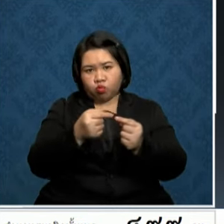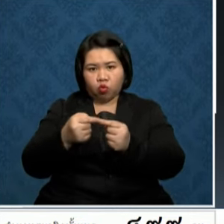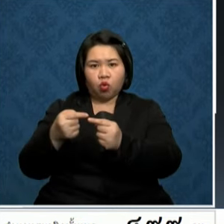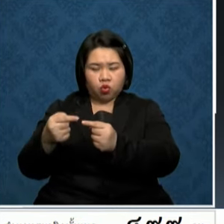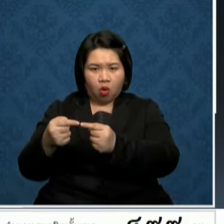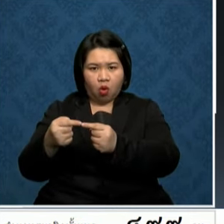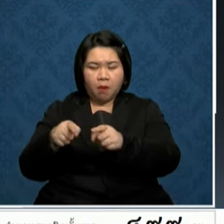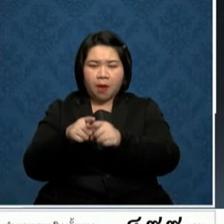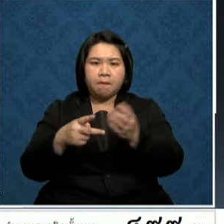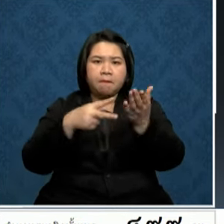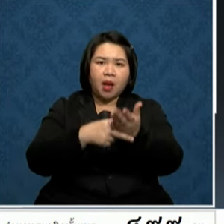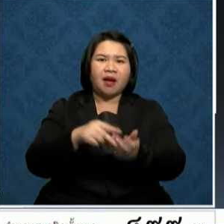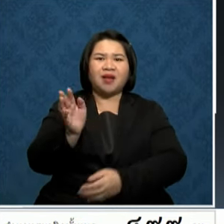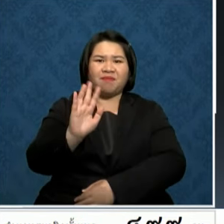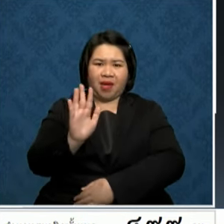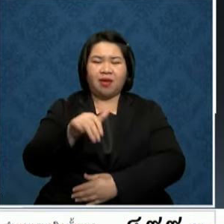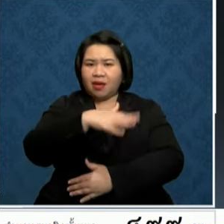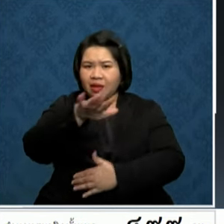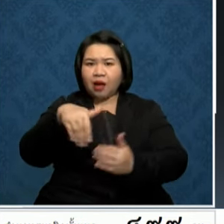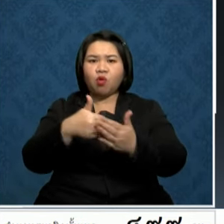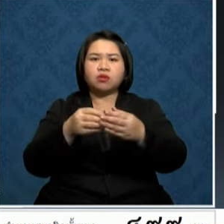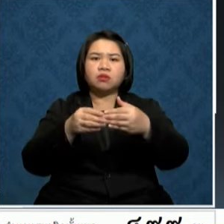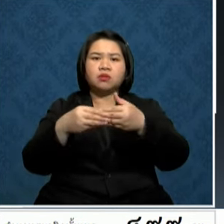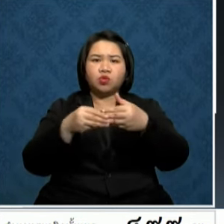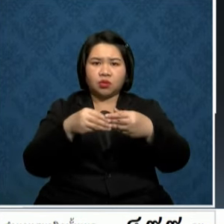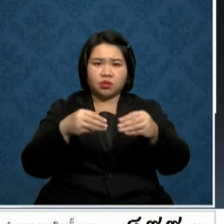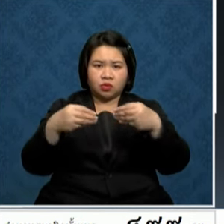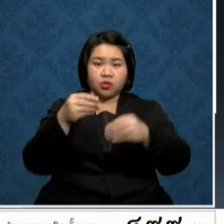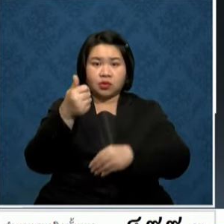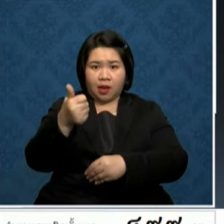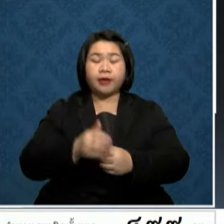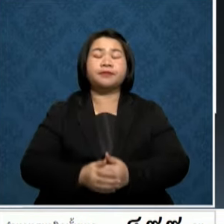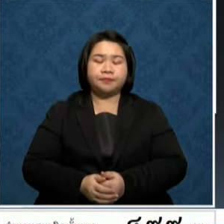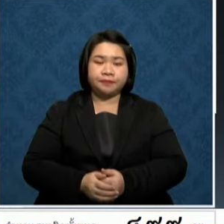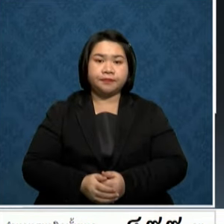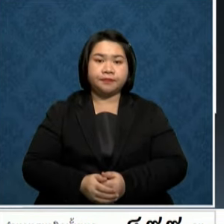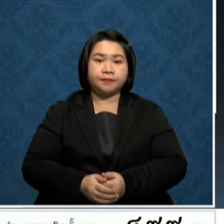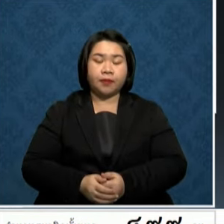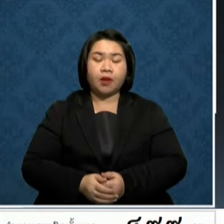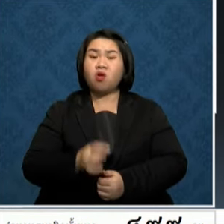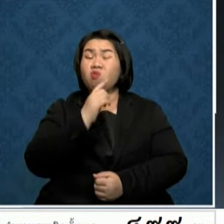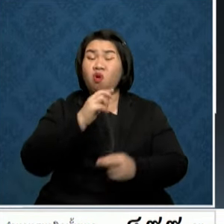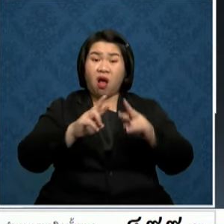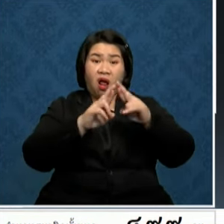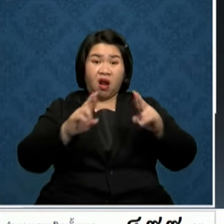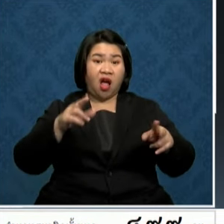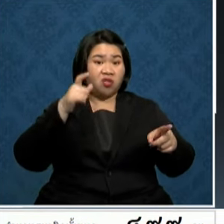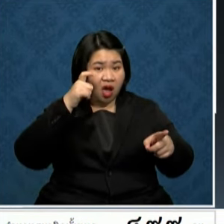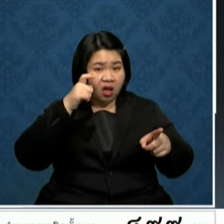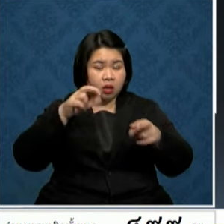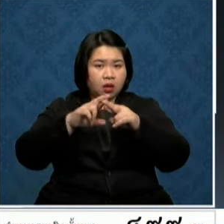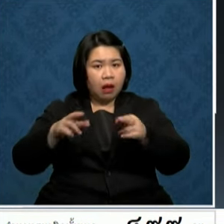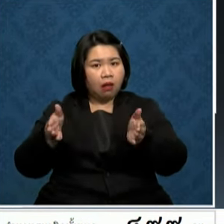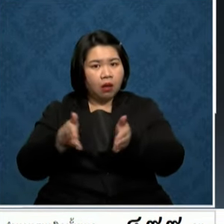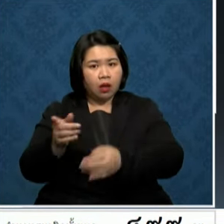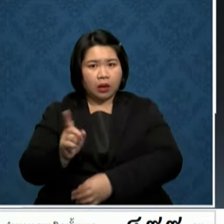โดยที่ไม่ตองสะดดตดขัด แลมควยดหยุเพีงพอในส่วนของเรื่องว่าเป็ร้านใหญ่ ร้านเล็กเนี่ย ต้องเรีนอยนี้ครั